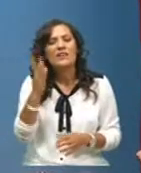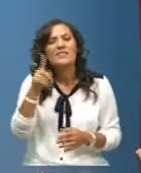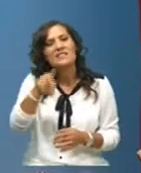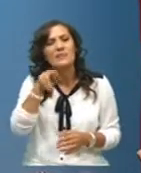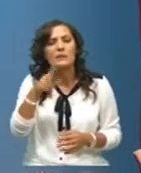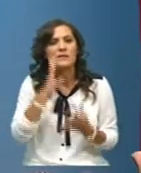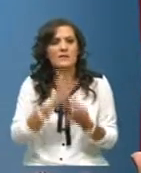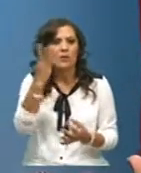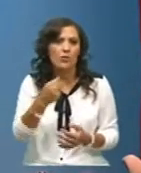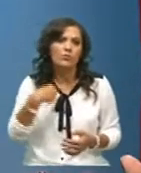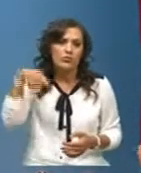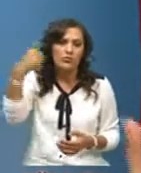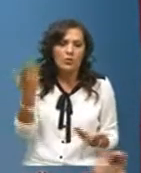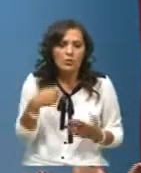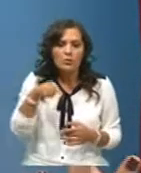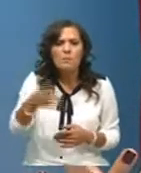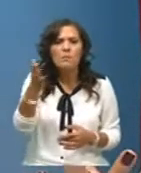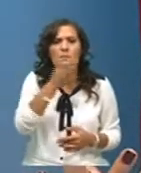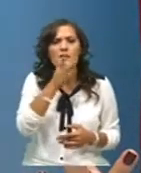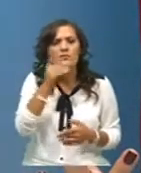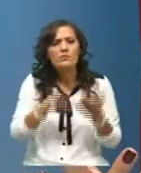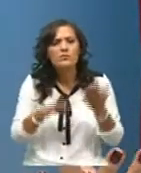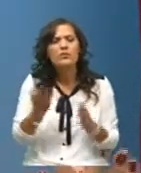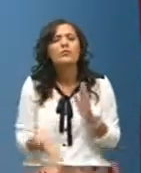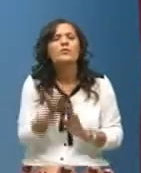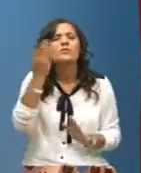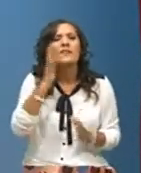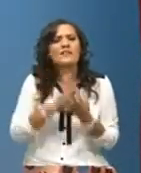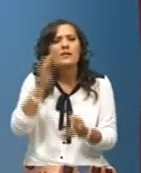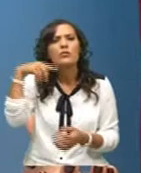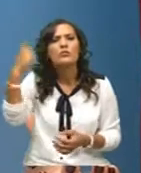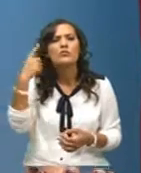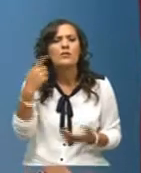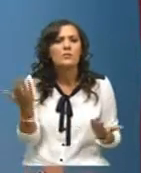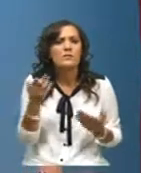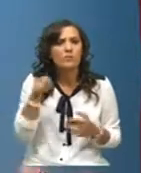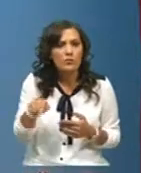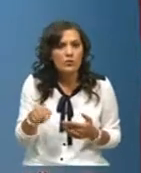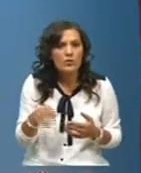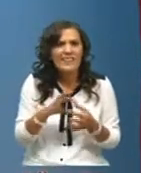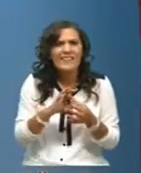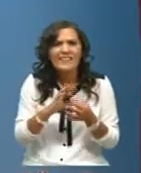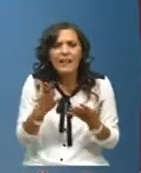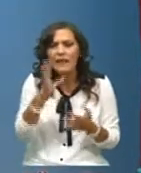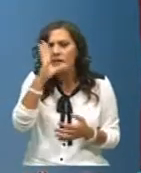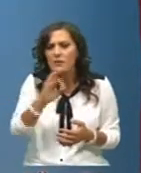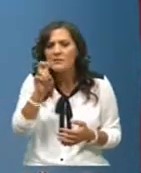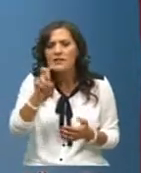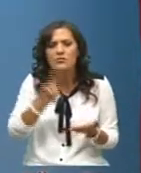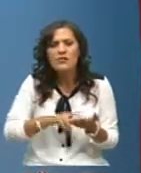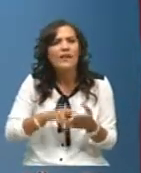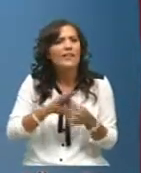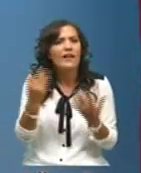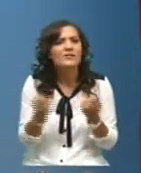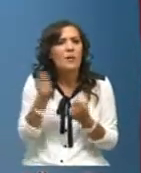insanlar olduğunu düşünüyorum Yoksa bu çok biri size yüksek Peki İnsanların düşünce bir şey bakayım basıldığını kim nedir 8